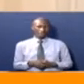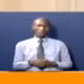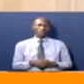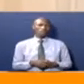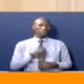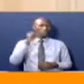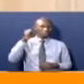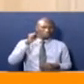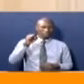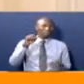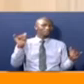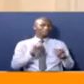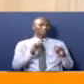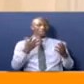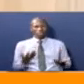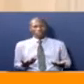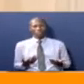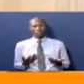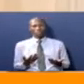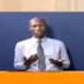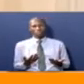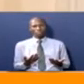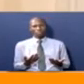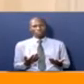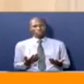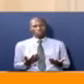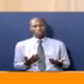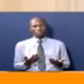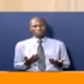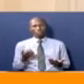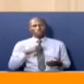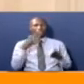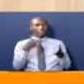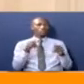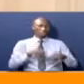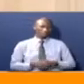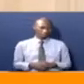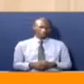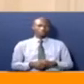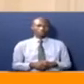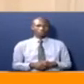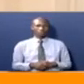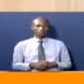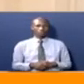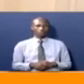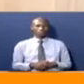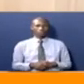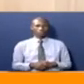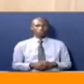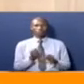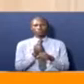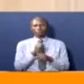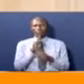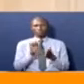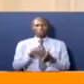kisiasa ona mianya ni ya kwa lotoa kwa utu iba umundi nunduwa kwa kuikithia kana